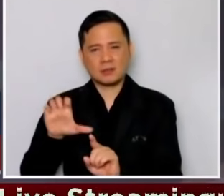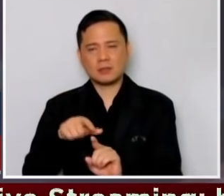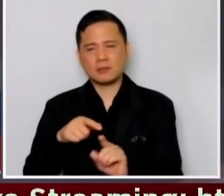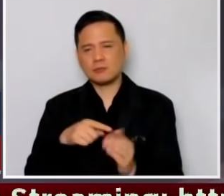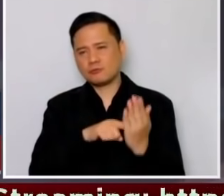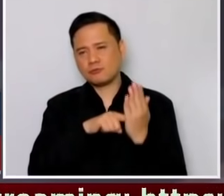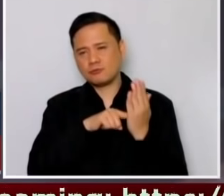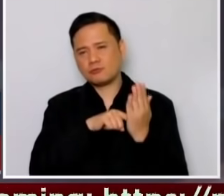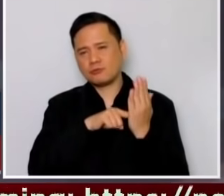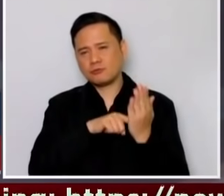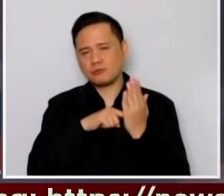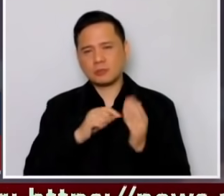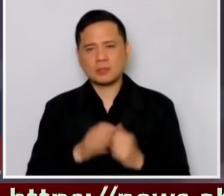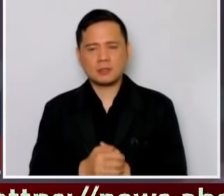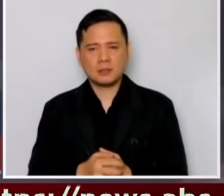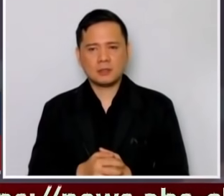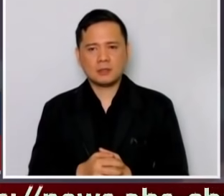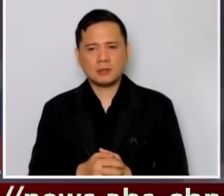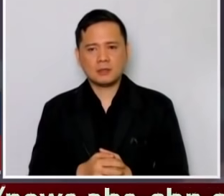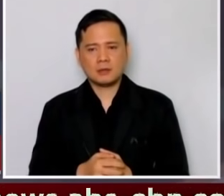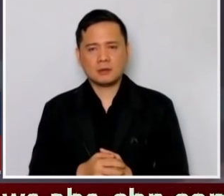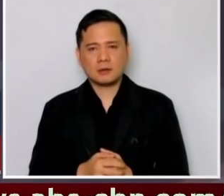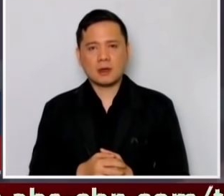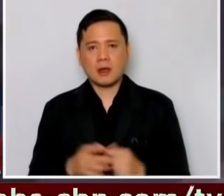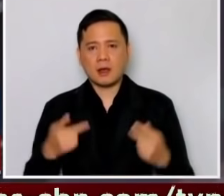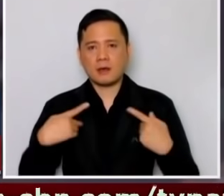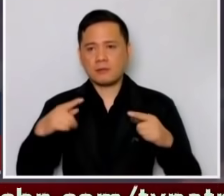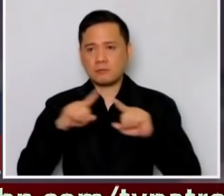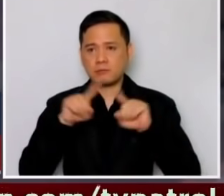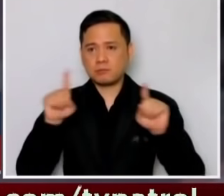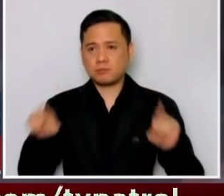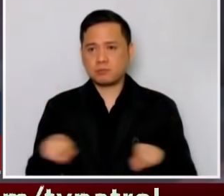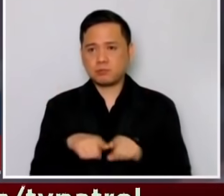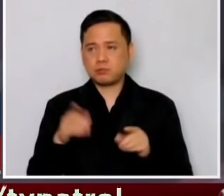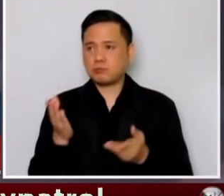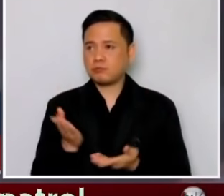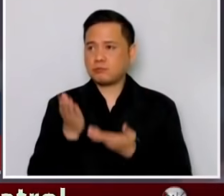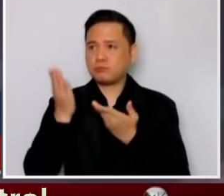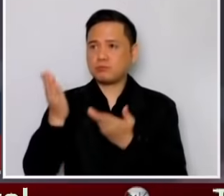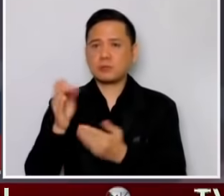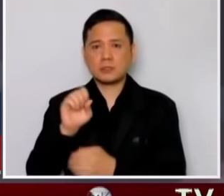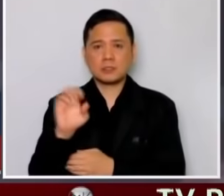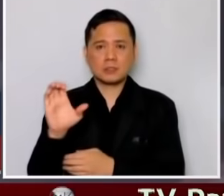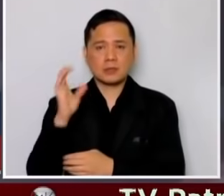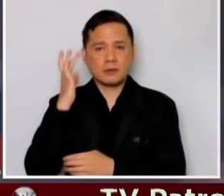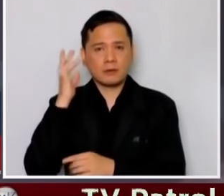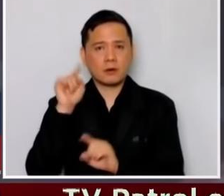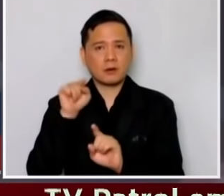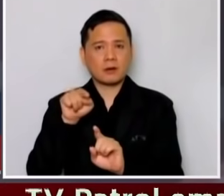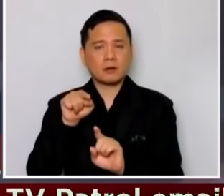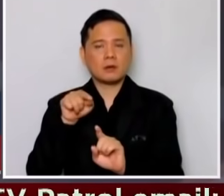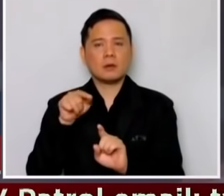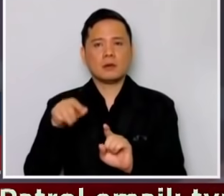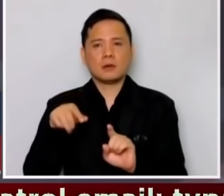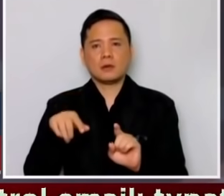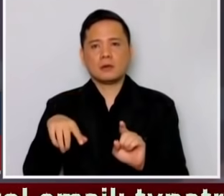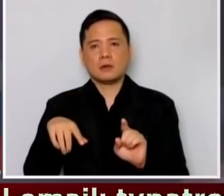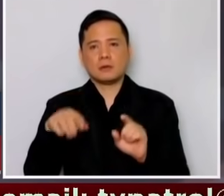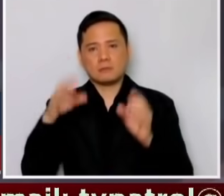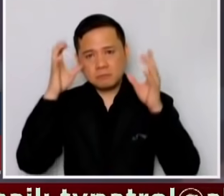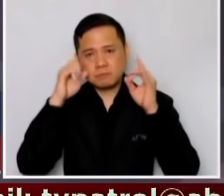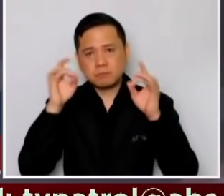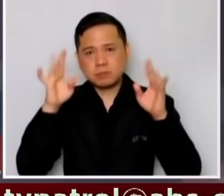at binalikan ang kanilang mga nakabingbing petisyon sa Korte Suprema kaugnay ng kontrobersyal na Anti-Terrorism Act of